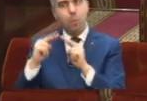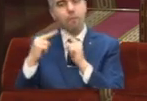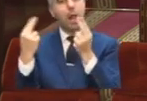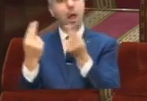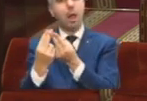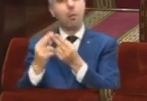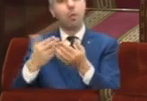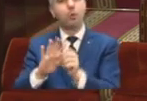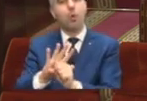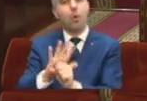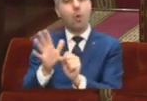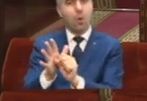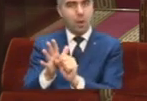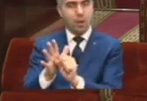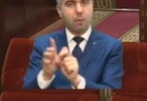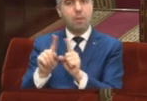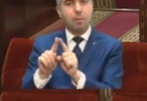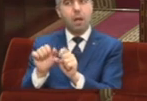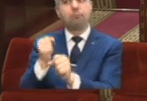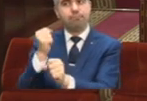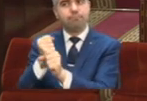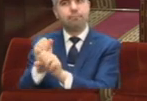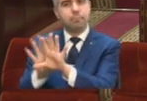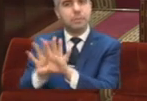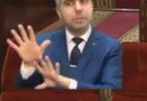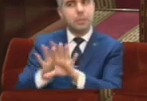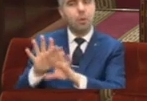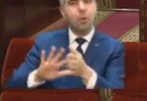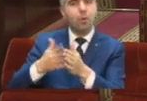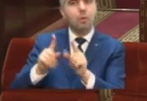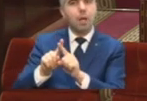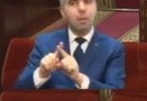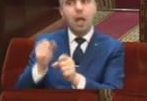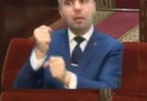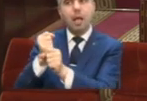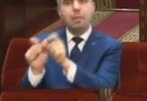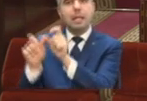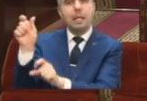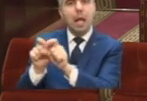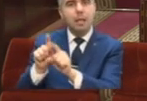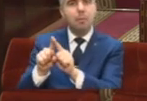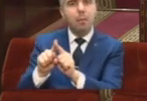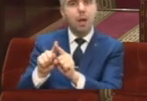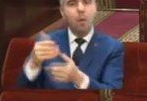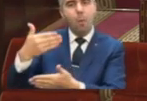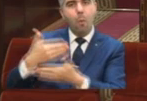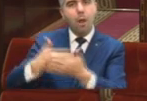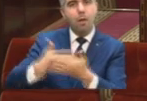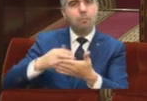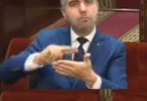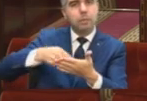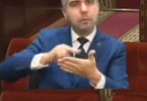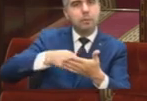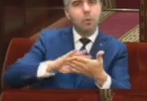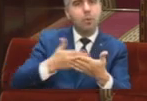الإجراءات الاستباقية التي تتخذونها من أجل حماية مراصف الشغل والحفاظ على مختلف الطلبيات والتعاقدات التي تجمع فروع الشركات